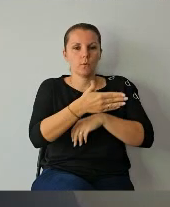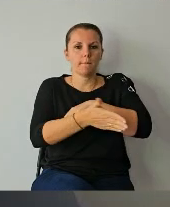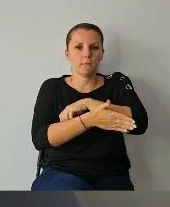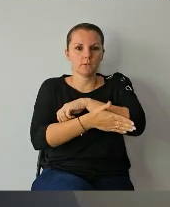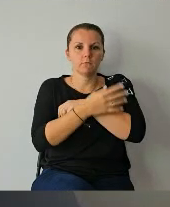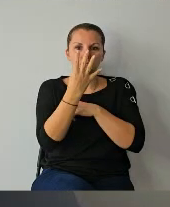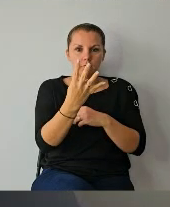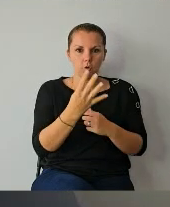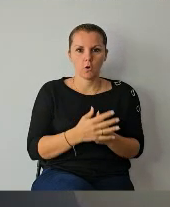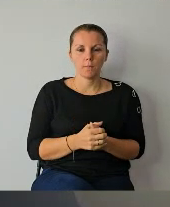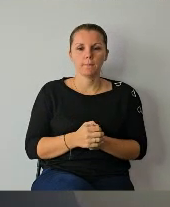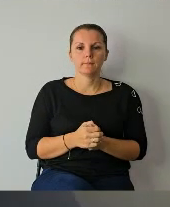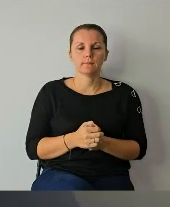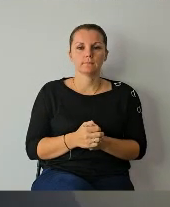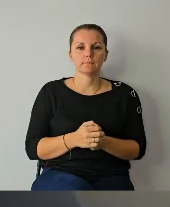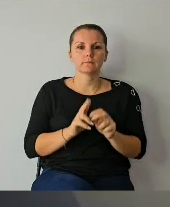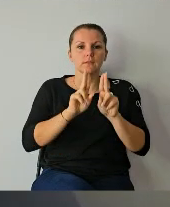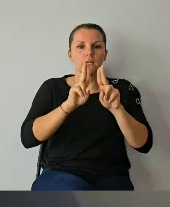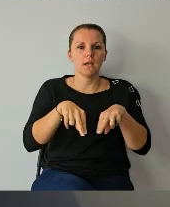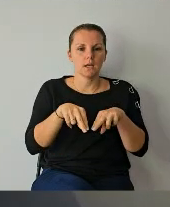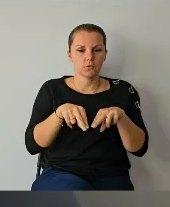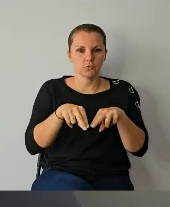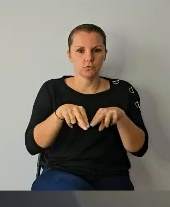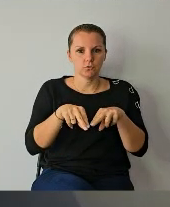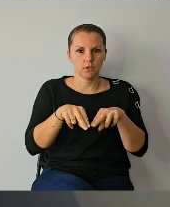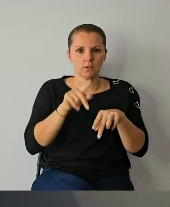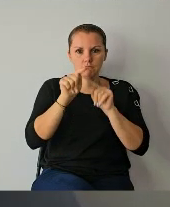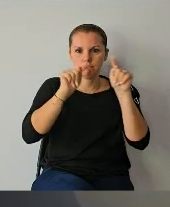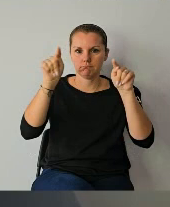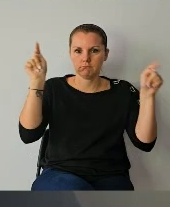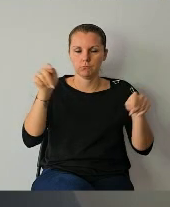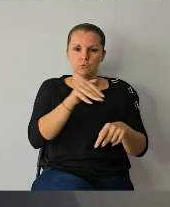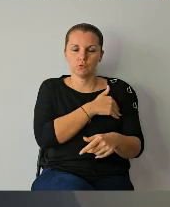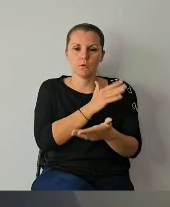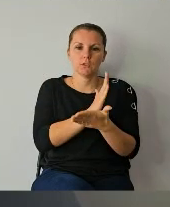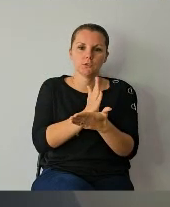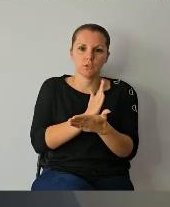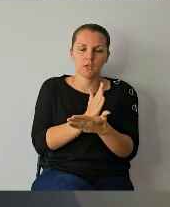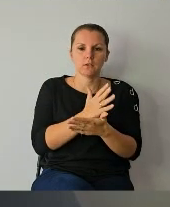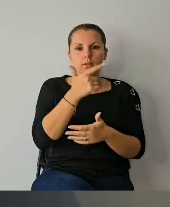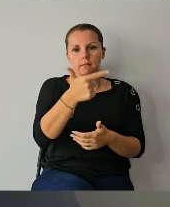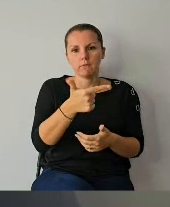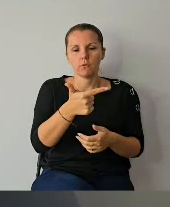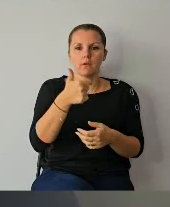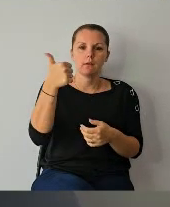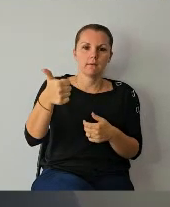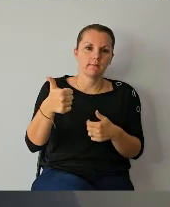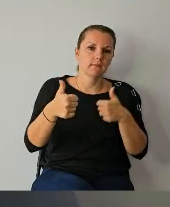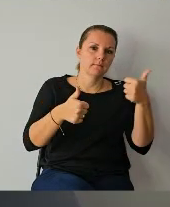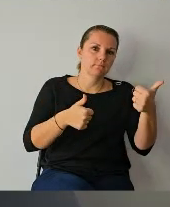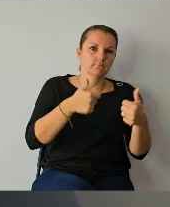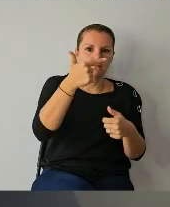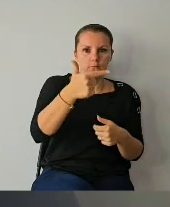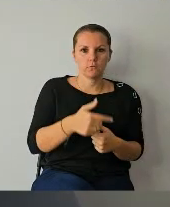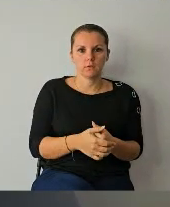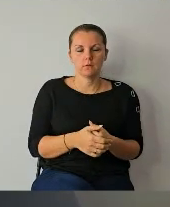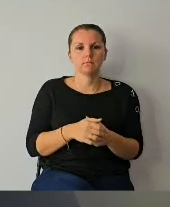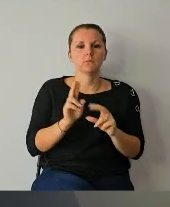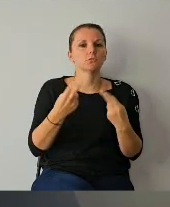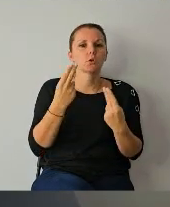4. W pozostałych szkołach podstawowych średnia to 2 po 1 uczniu z